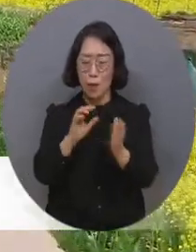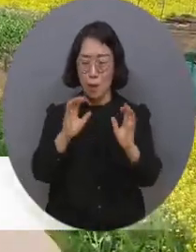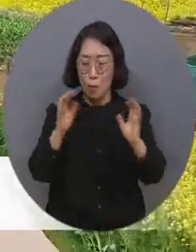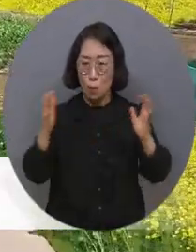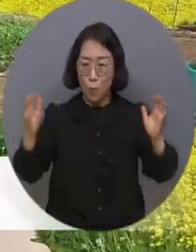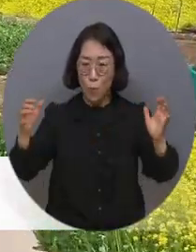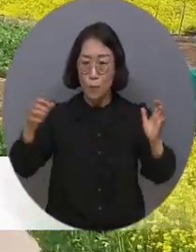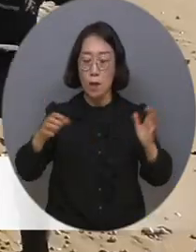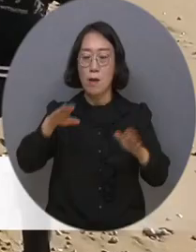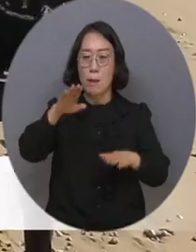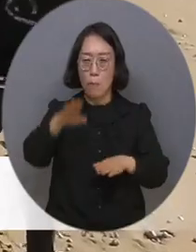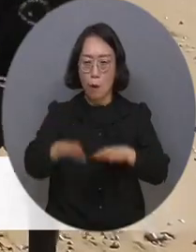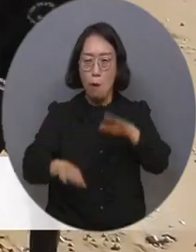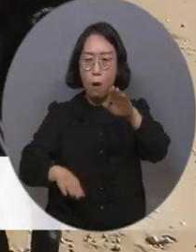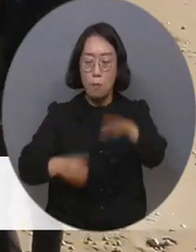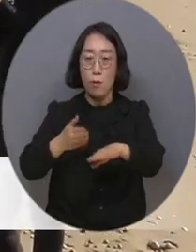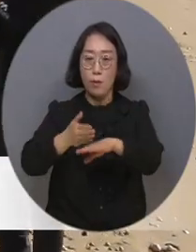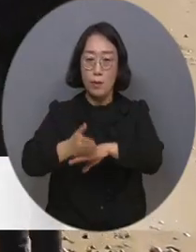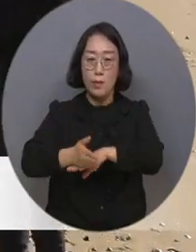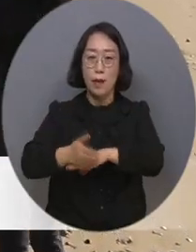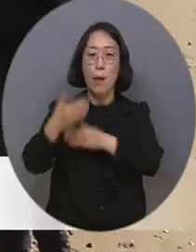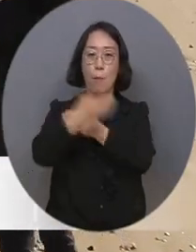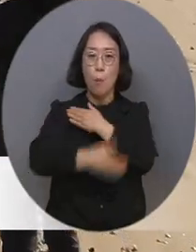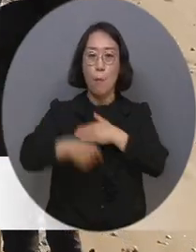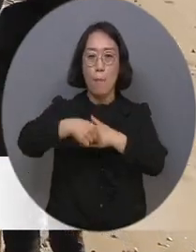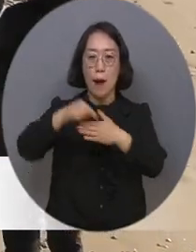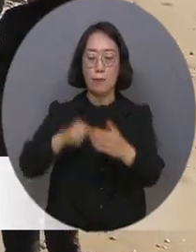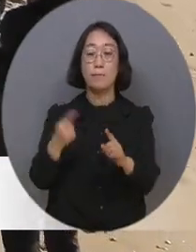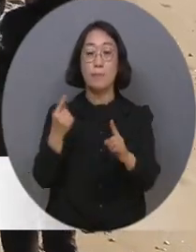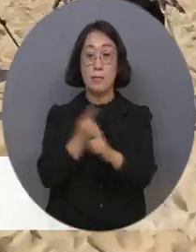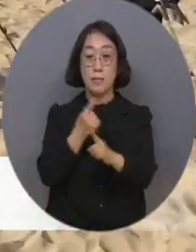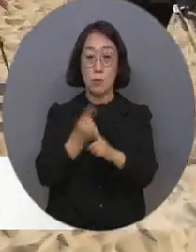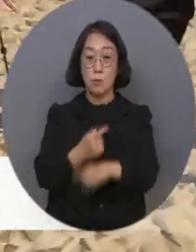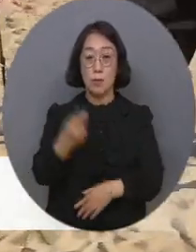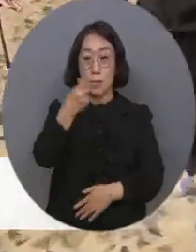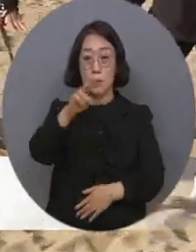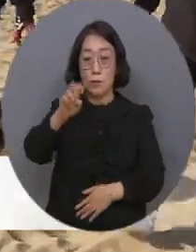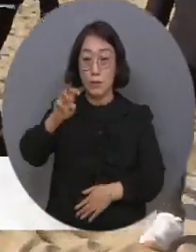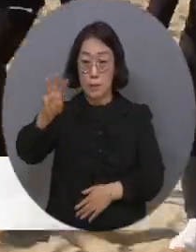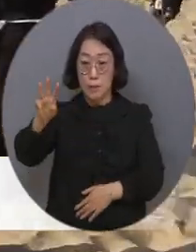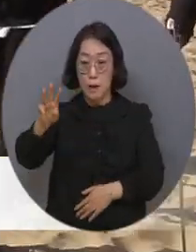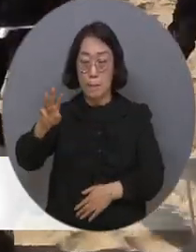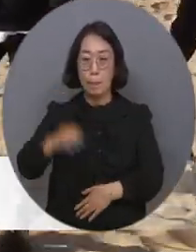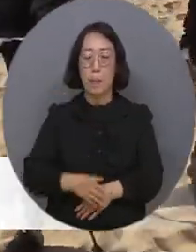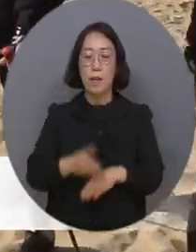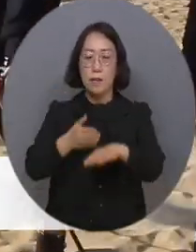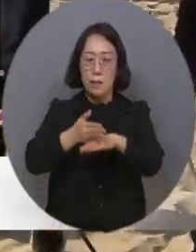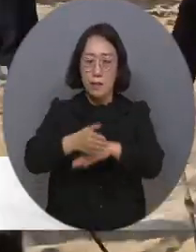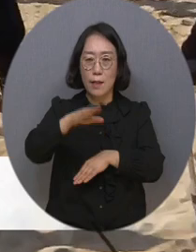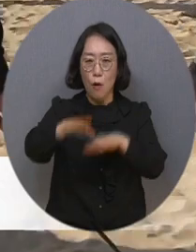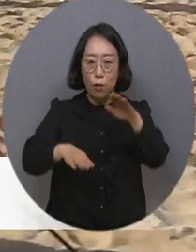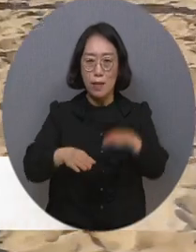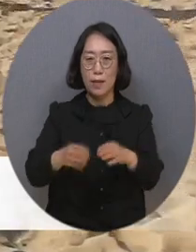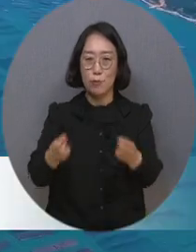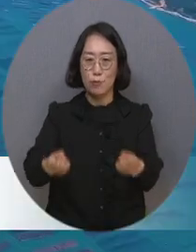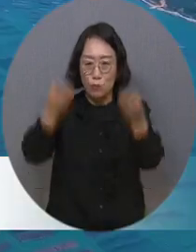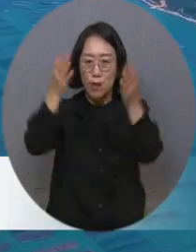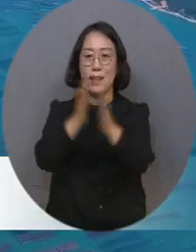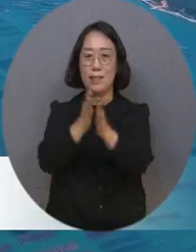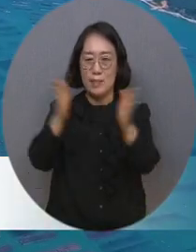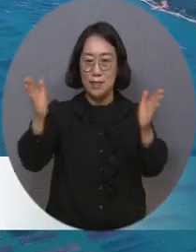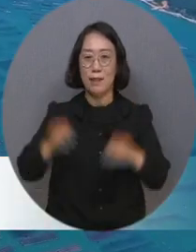청산도를 느리게 걸으며 몸과 마음을 치유하는 2023 청산도 슬로건계 축제를 개최합니다